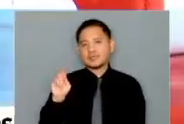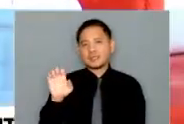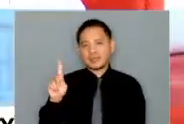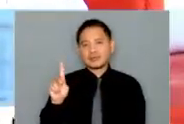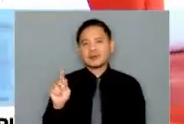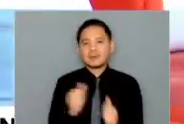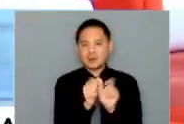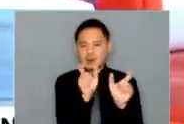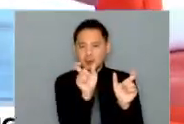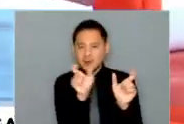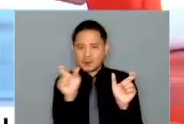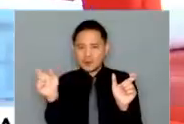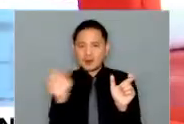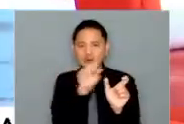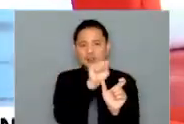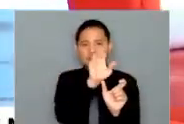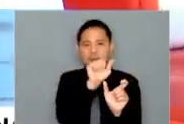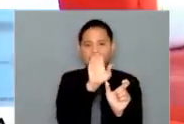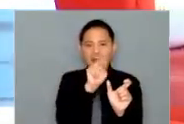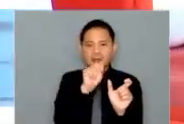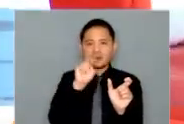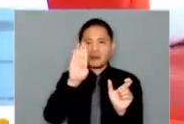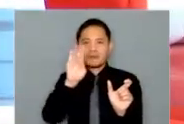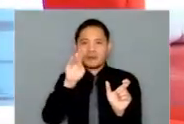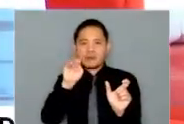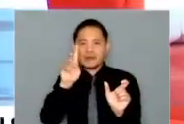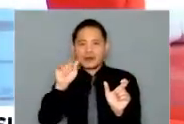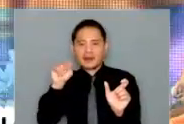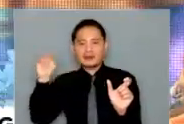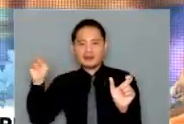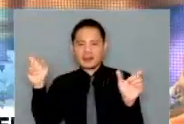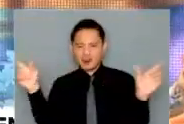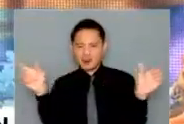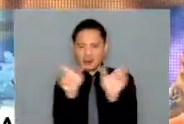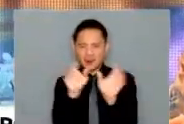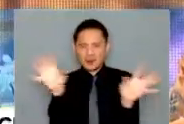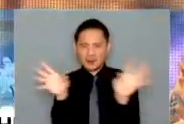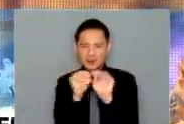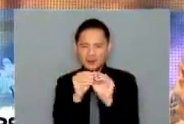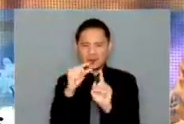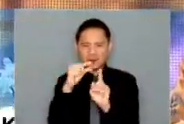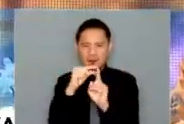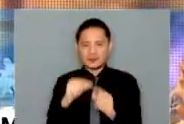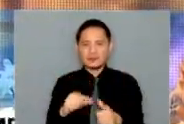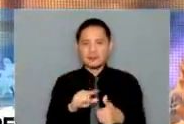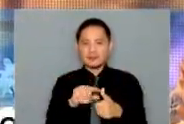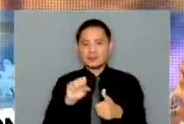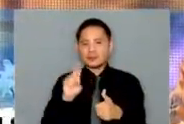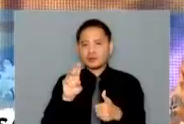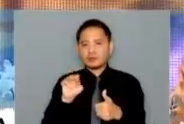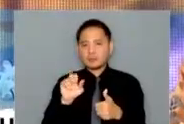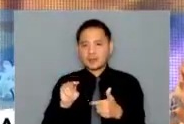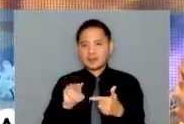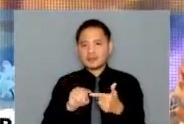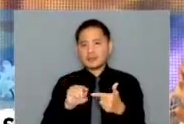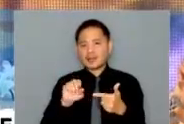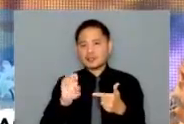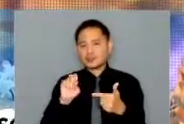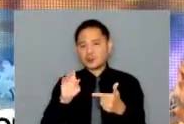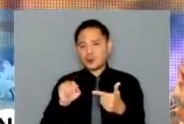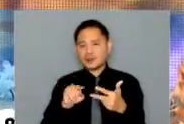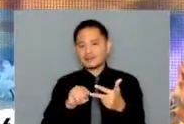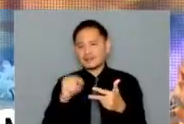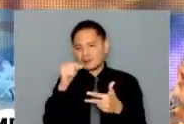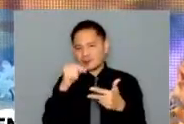Antipolo, alam mo yung sa Antipolo. Okay. Bimtik. Suman, mangga, kasoy, hamaka, sumaka. Sounds